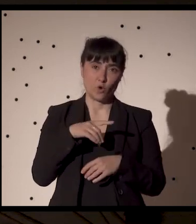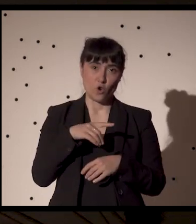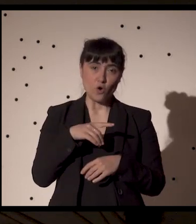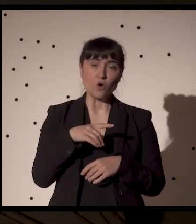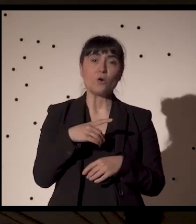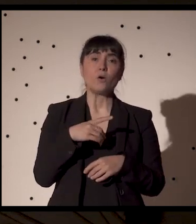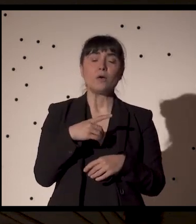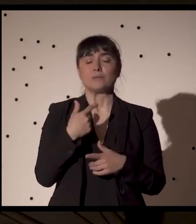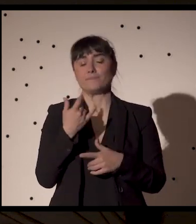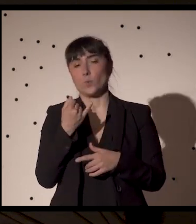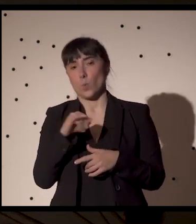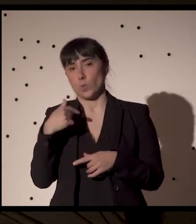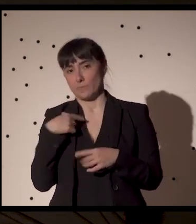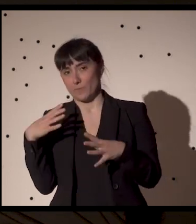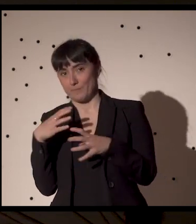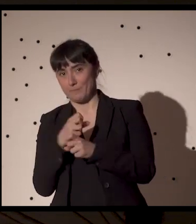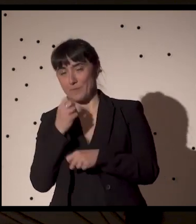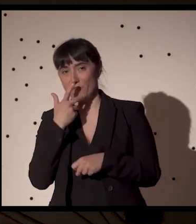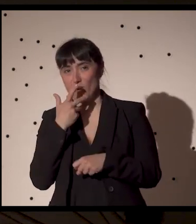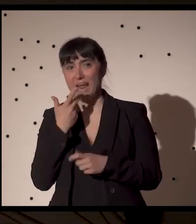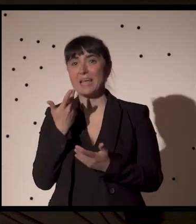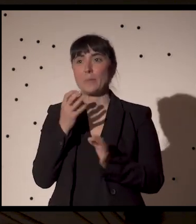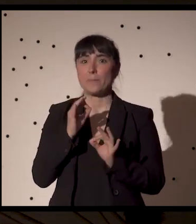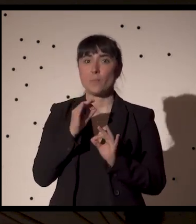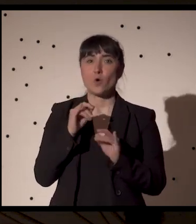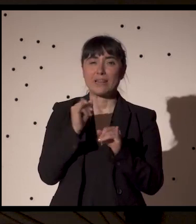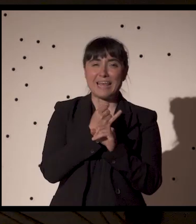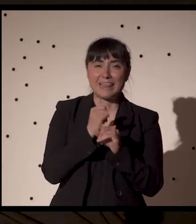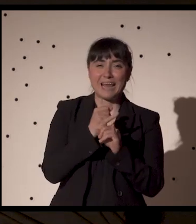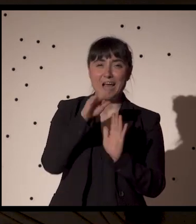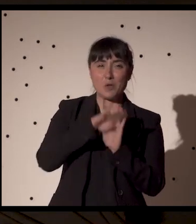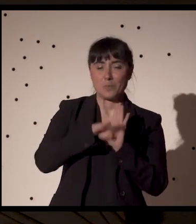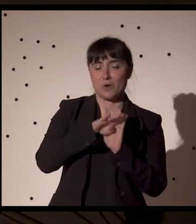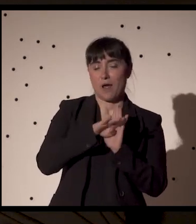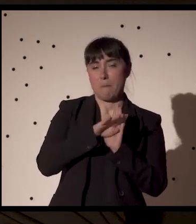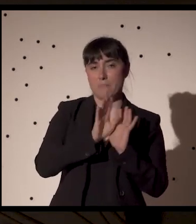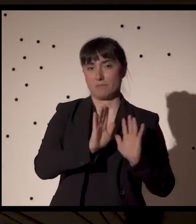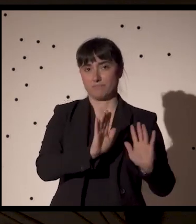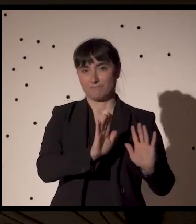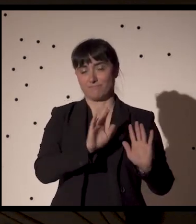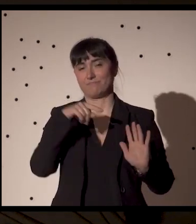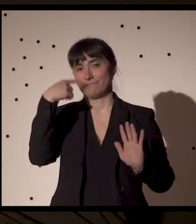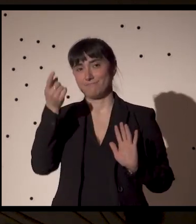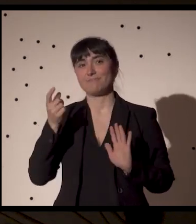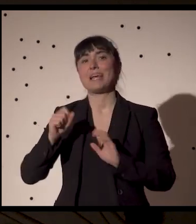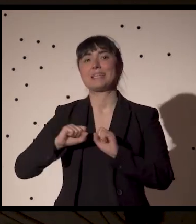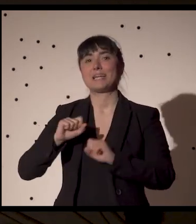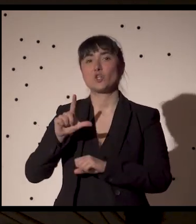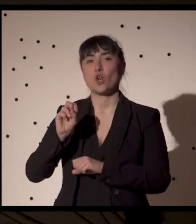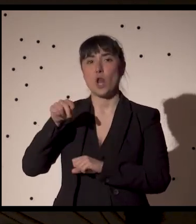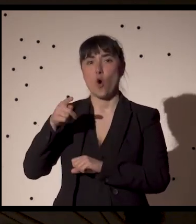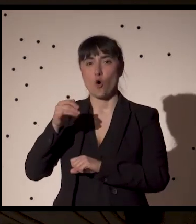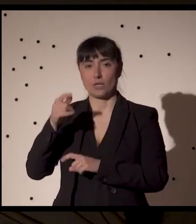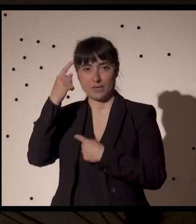Non entro nel merito chiaramente della stagione degli spettacoli ma lo farà il direttore Longhi